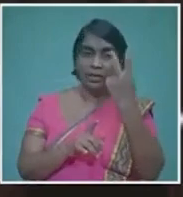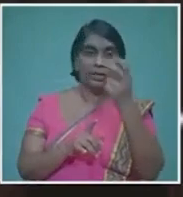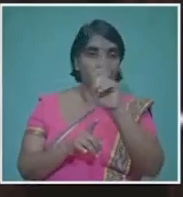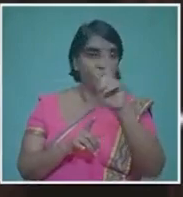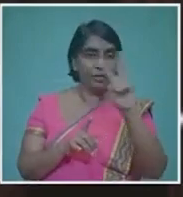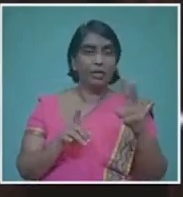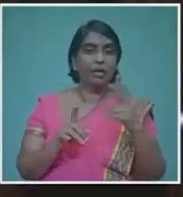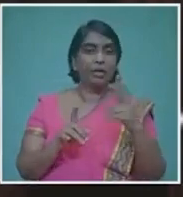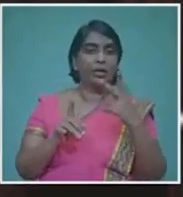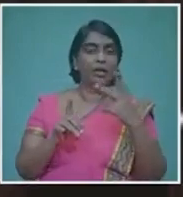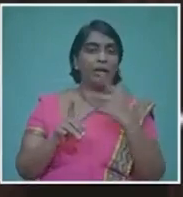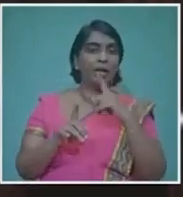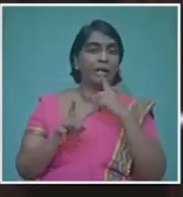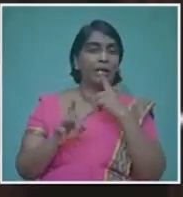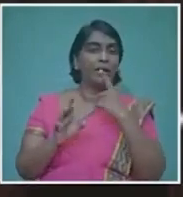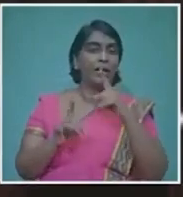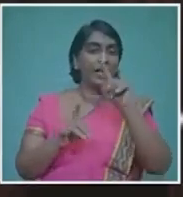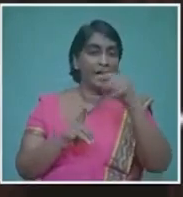2022 ේ ඩොලර් බිලියන